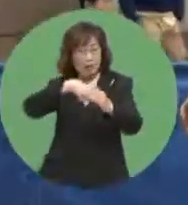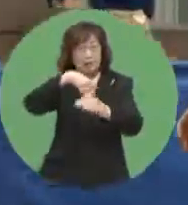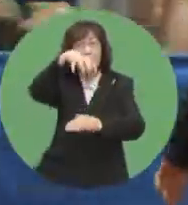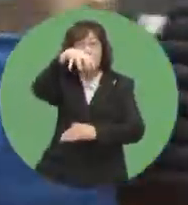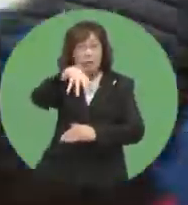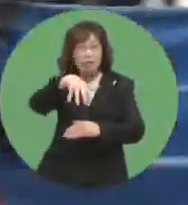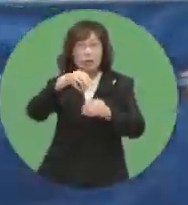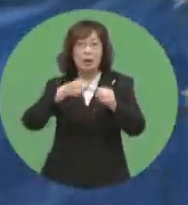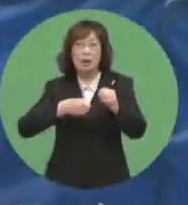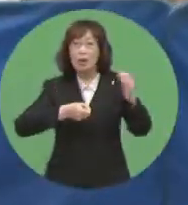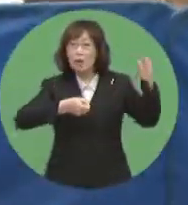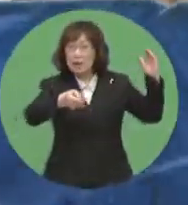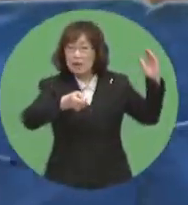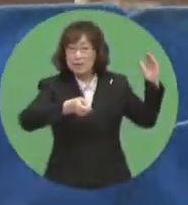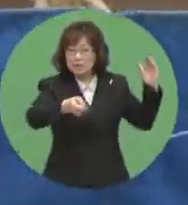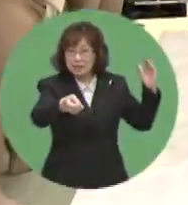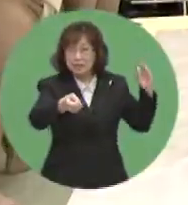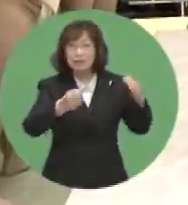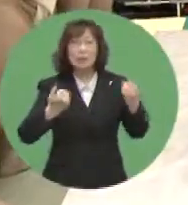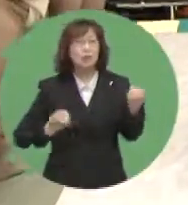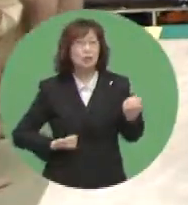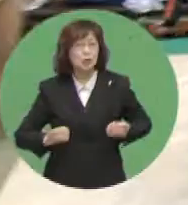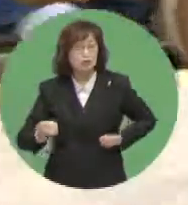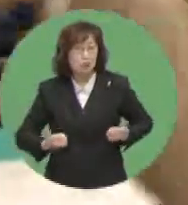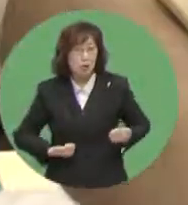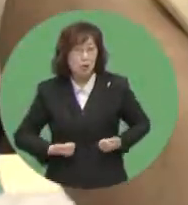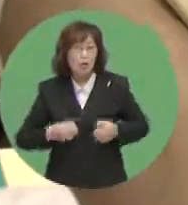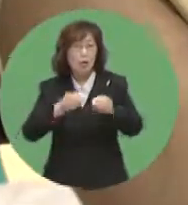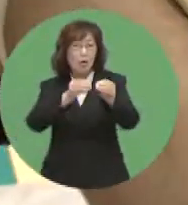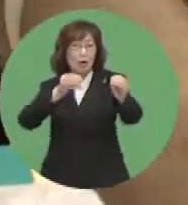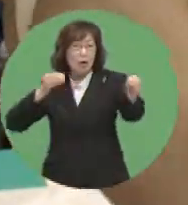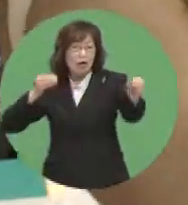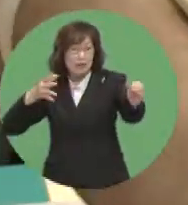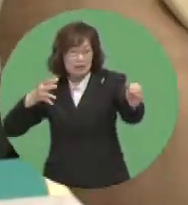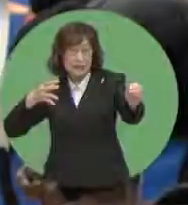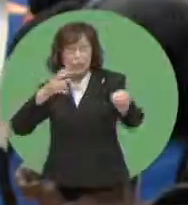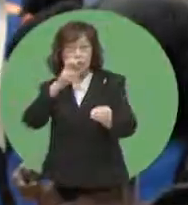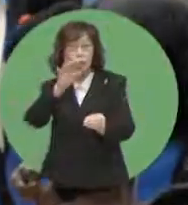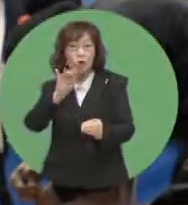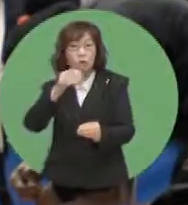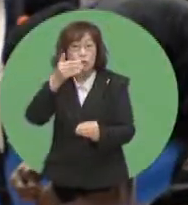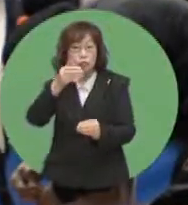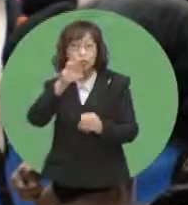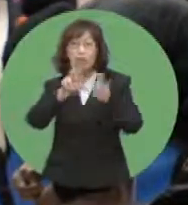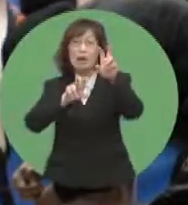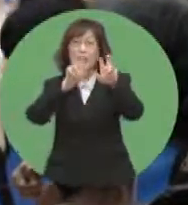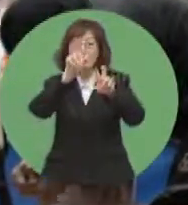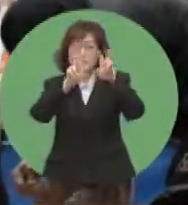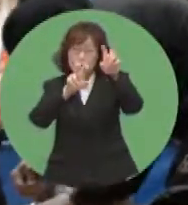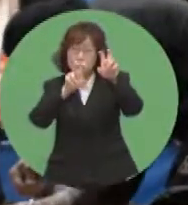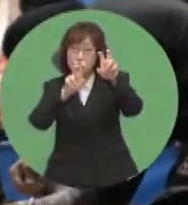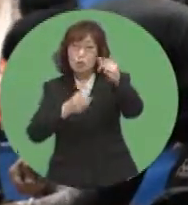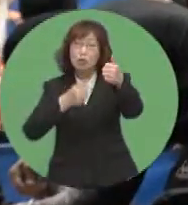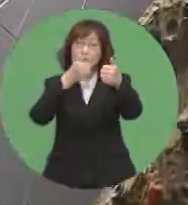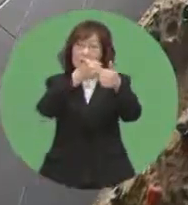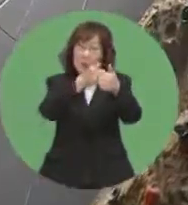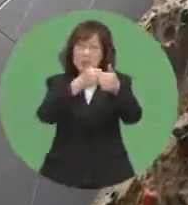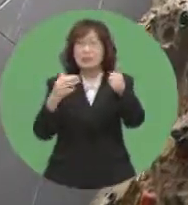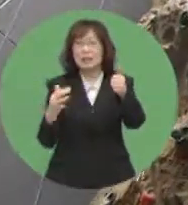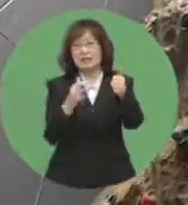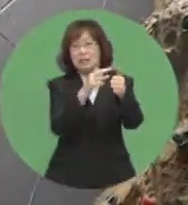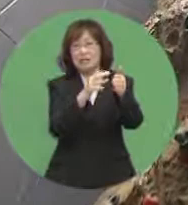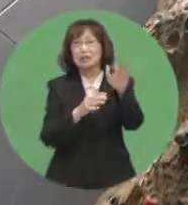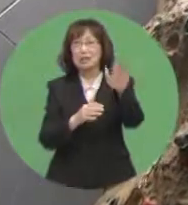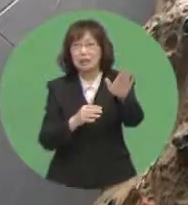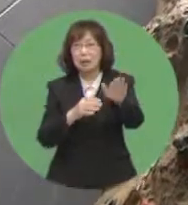フェンシングや相撲、アーチェリーやロッククライミングといった競技へのチャレンジが人気を集めたほか、